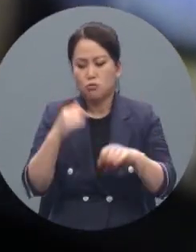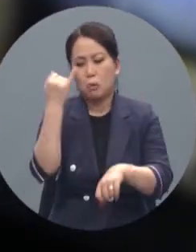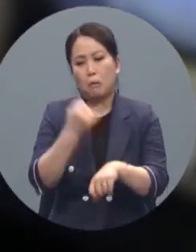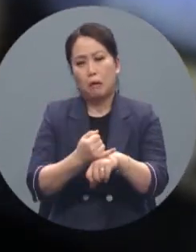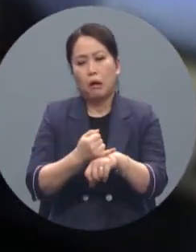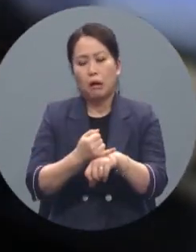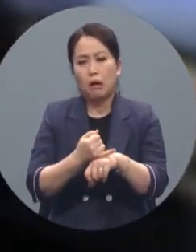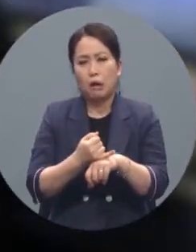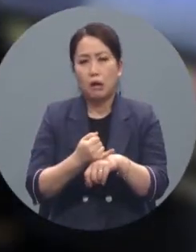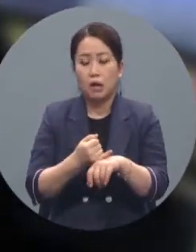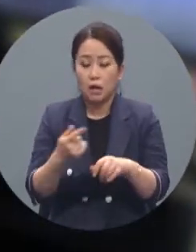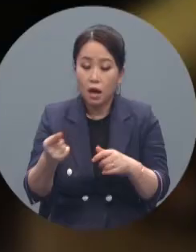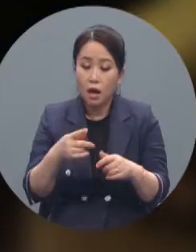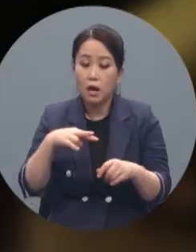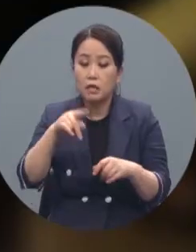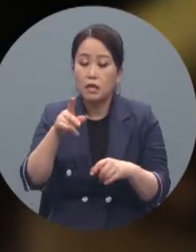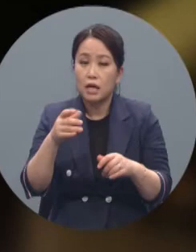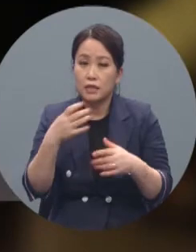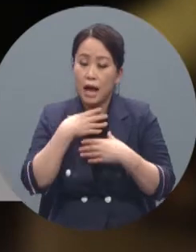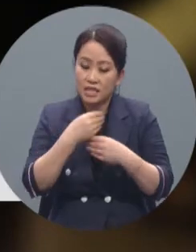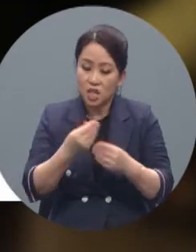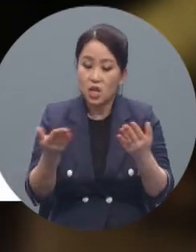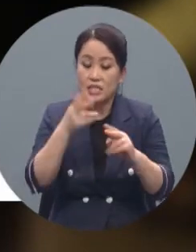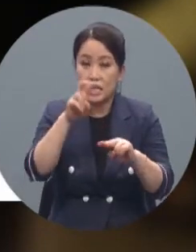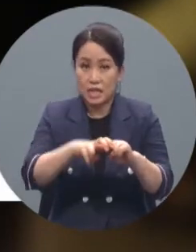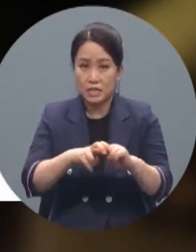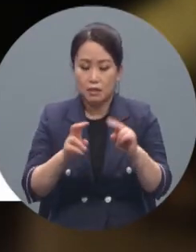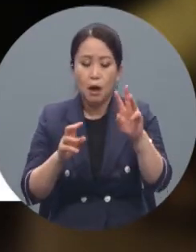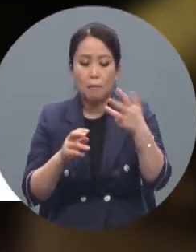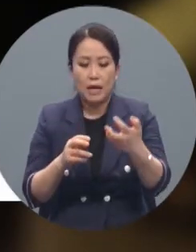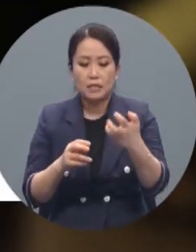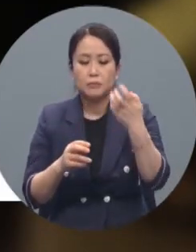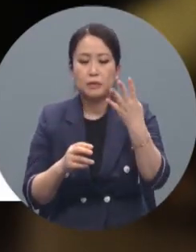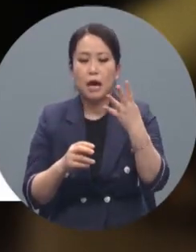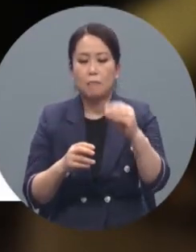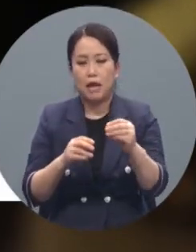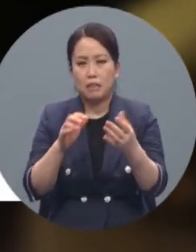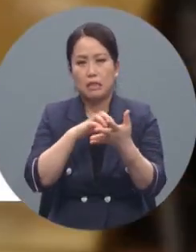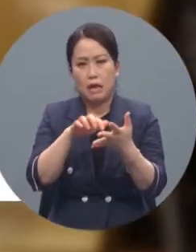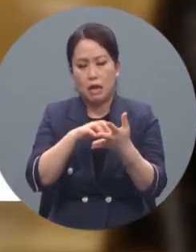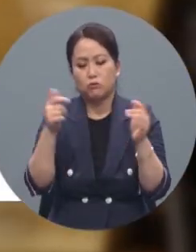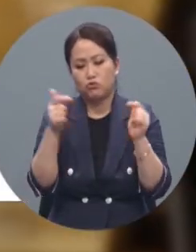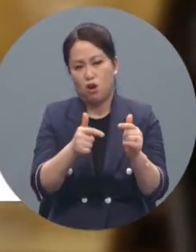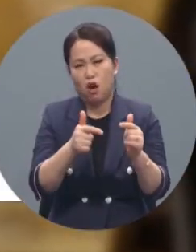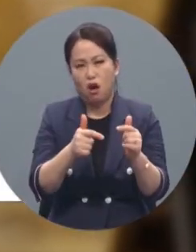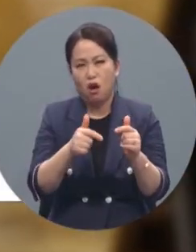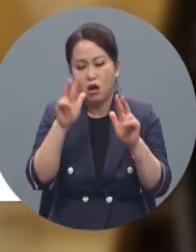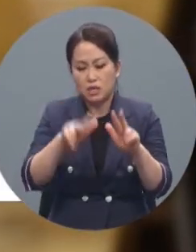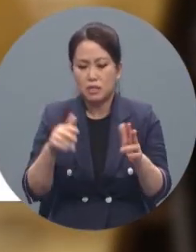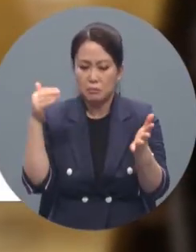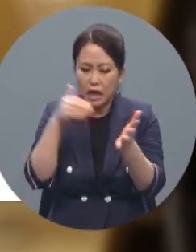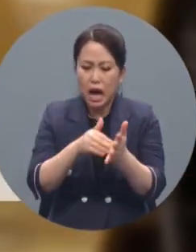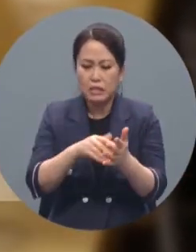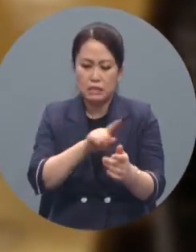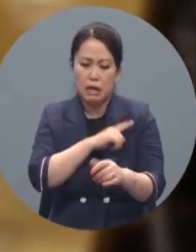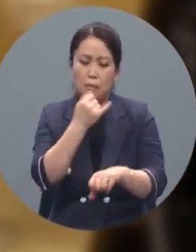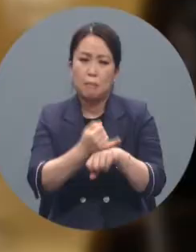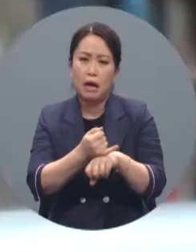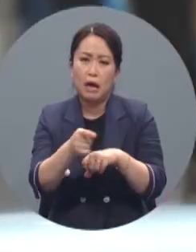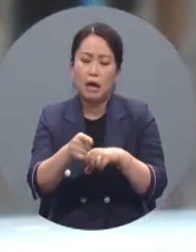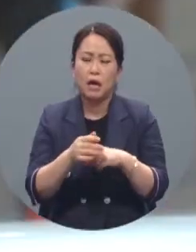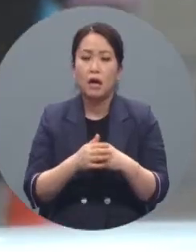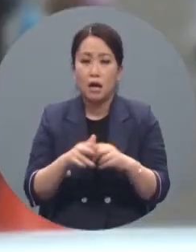있습니다. 상용직 일자리는 84만 개로 줄면서 역대 최저치를 기록하고 있습니다. 지역